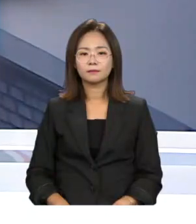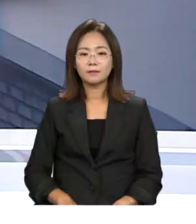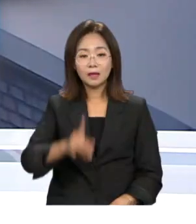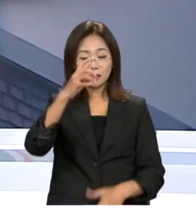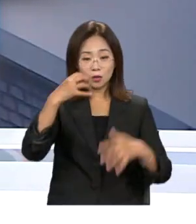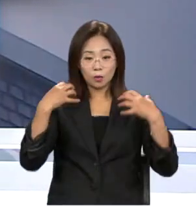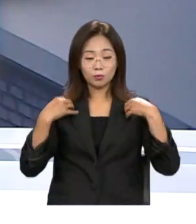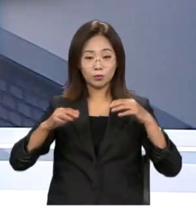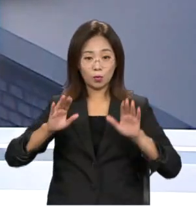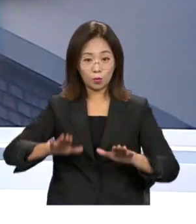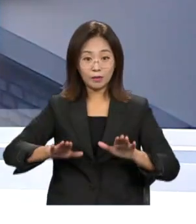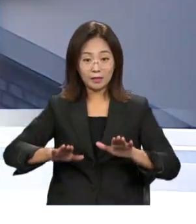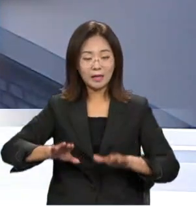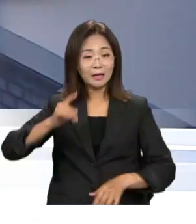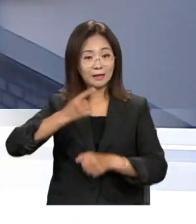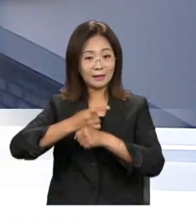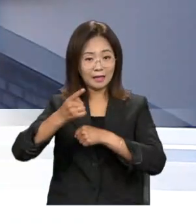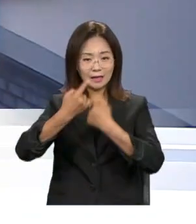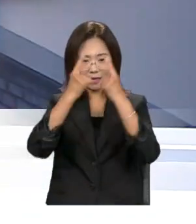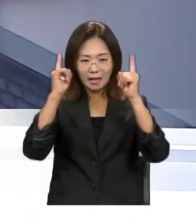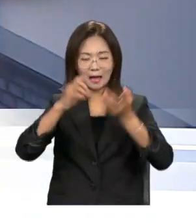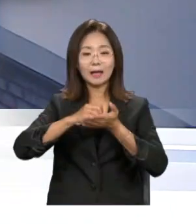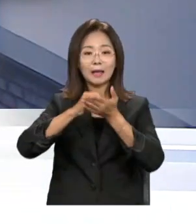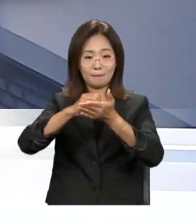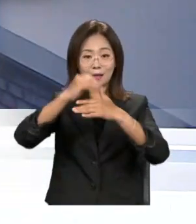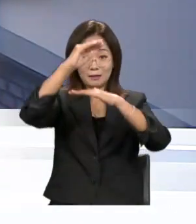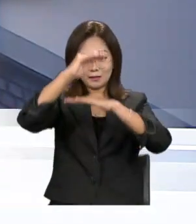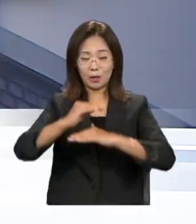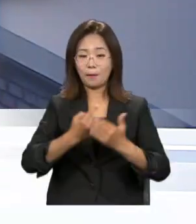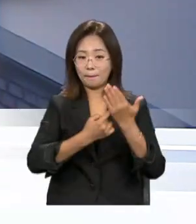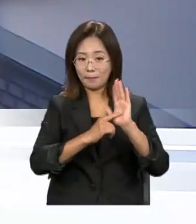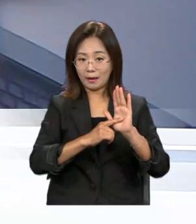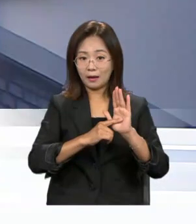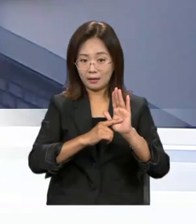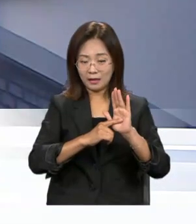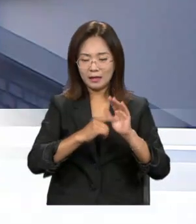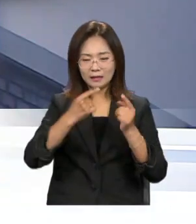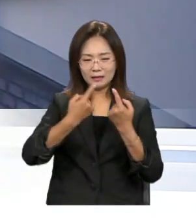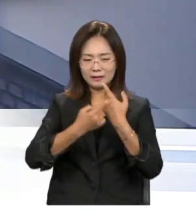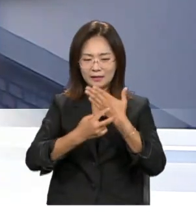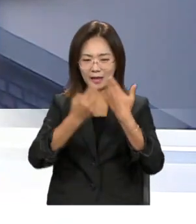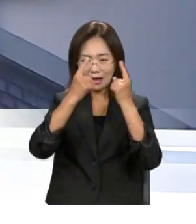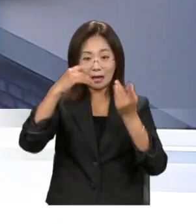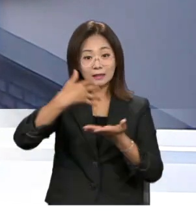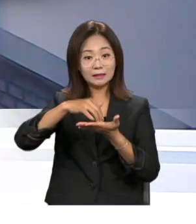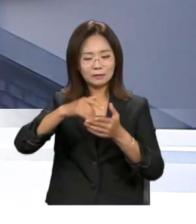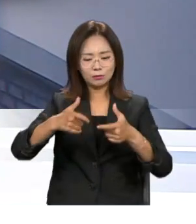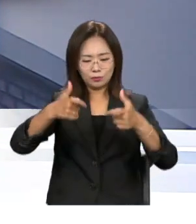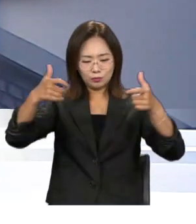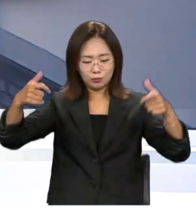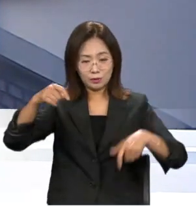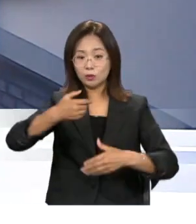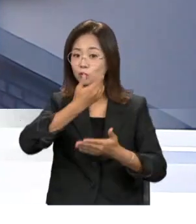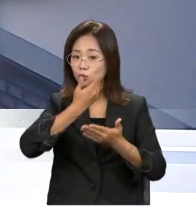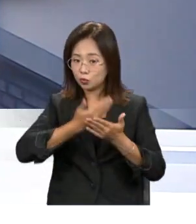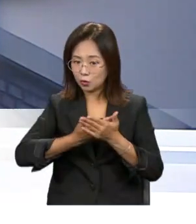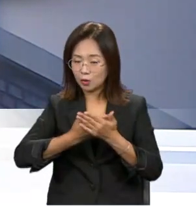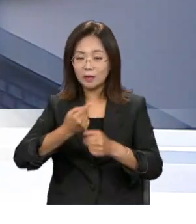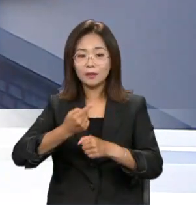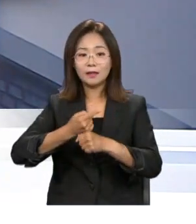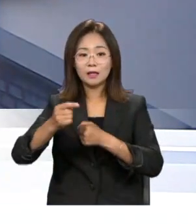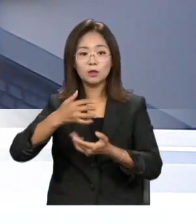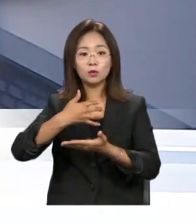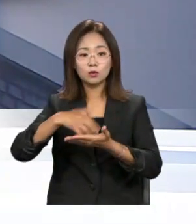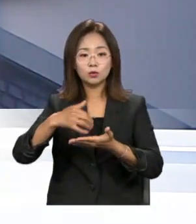정부가 오늘 내년도 대학 입학 전형을 발표합니다 가장 큰 관심은 의대 신입생들에게 쏠리는데요 내년 의대